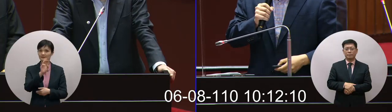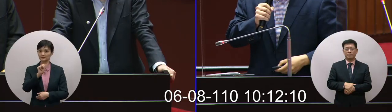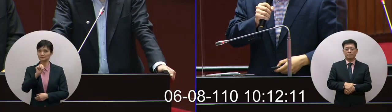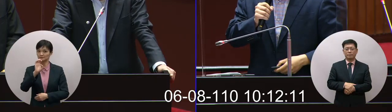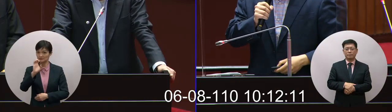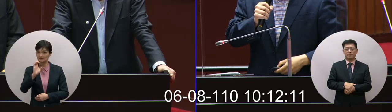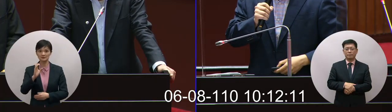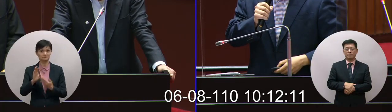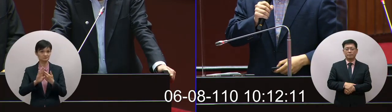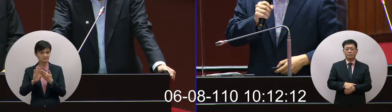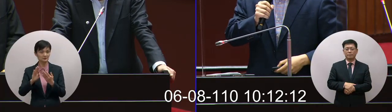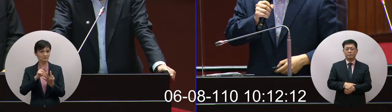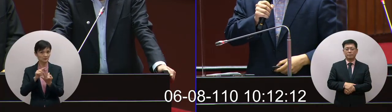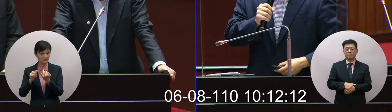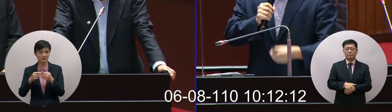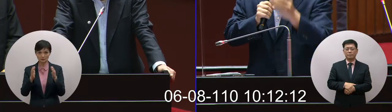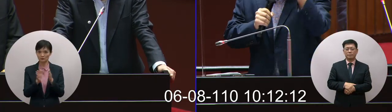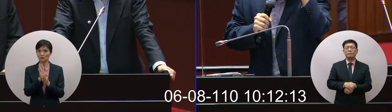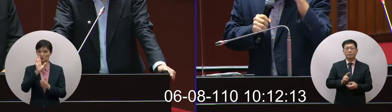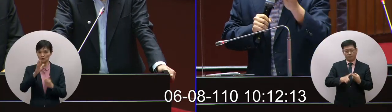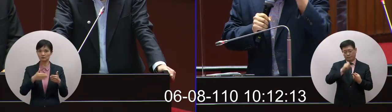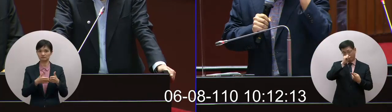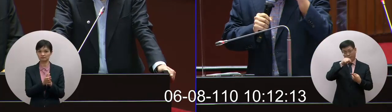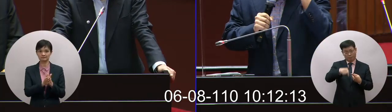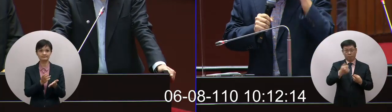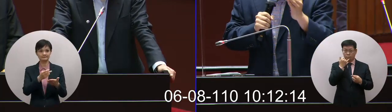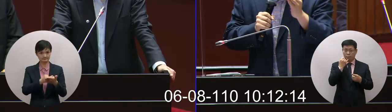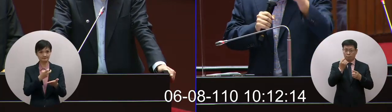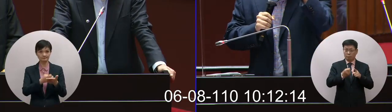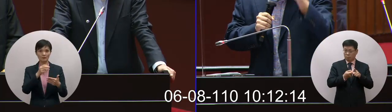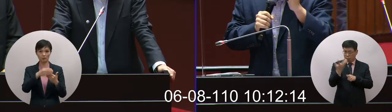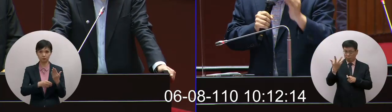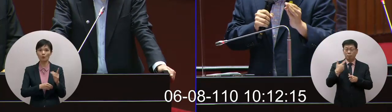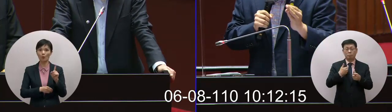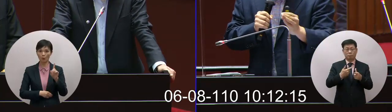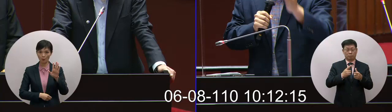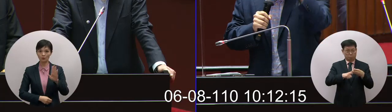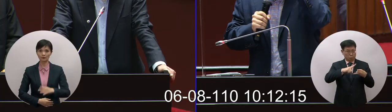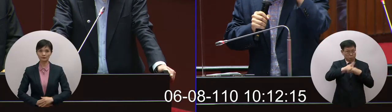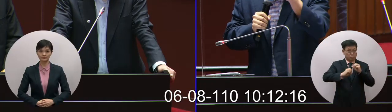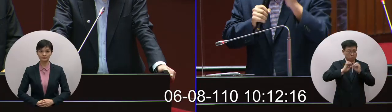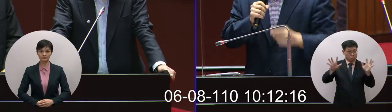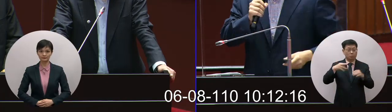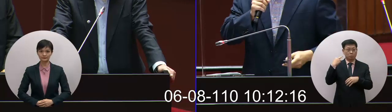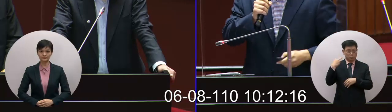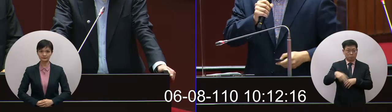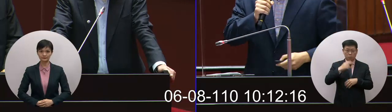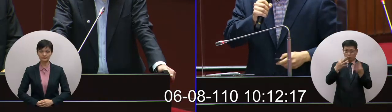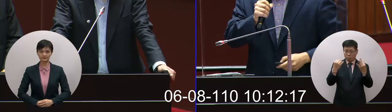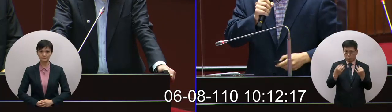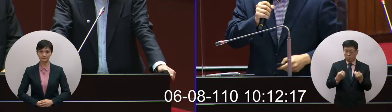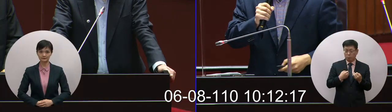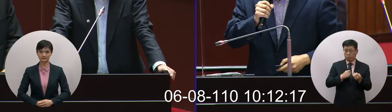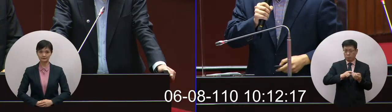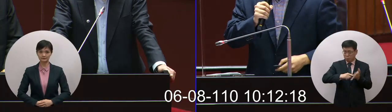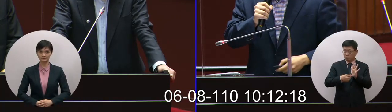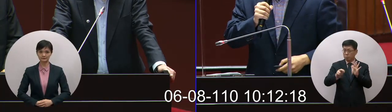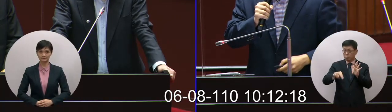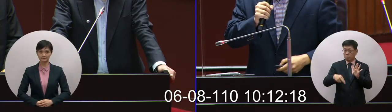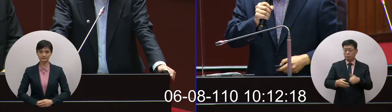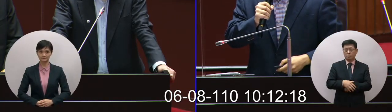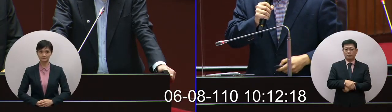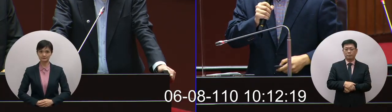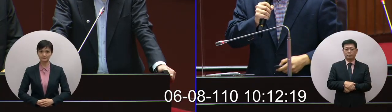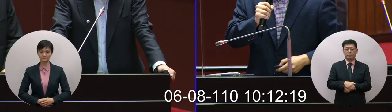啊、 或各类，都有相关的一个要求。 好，那这个可以公布一个标准，主动公告，然后去公布相关的数据，这没有问题嘛？